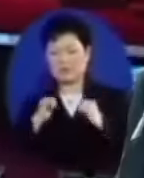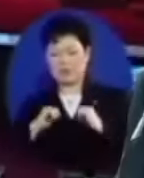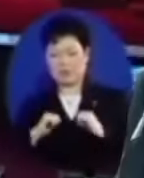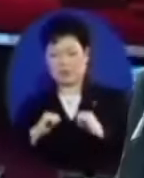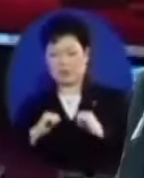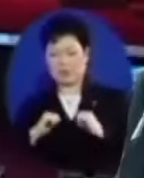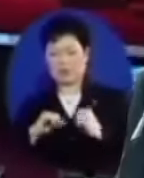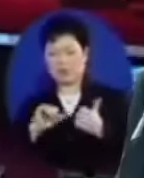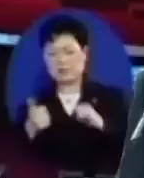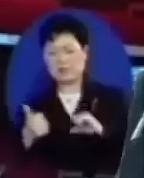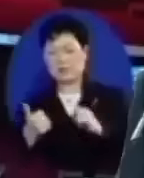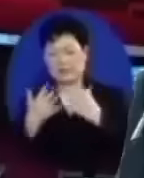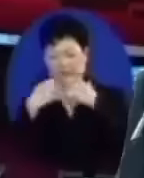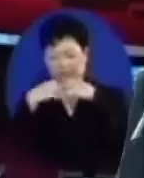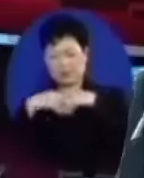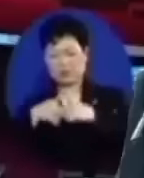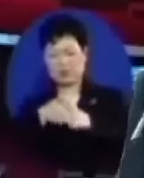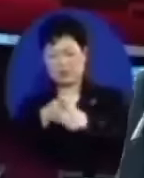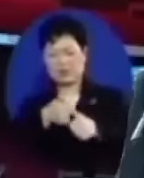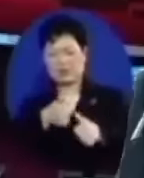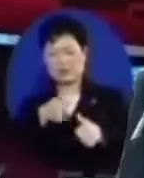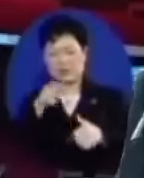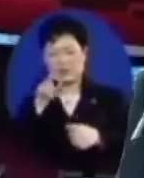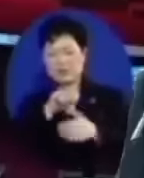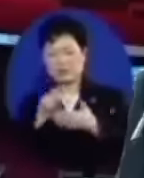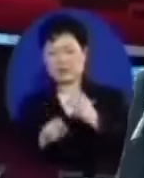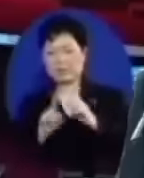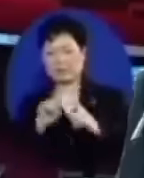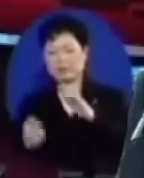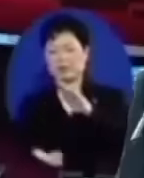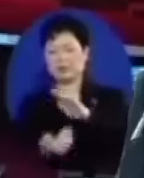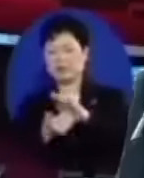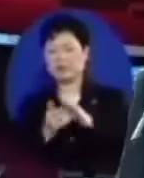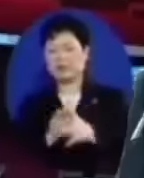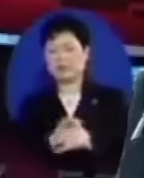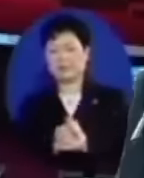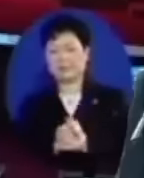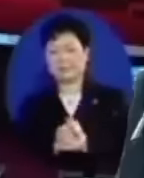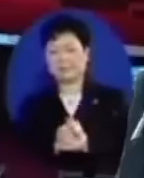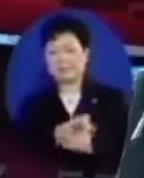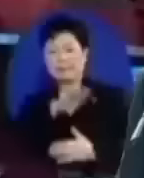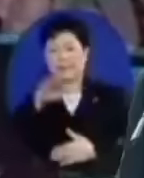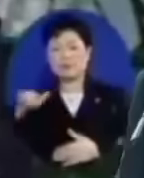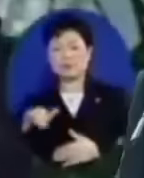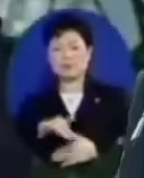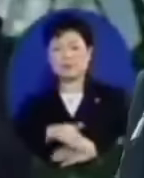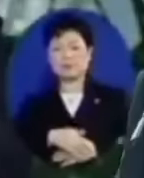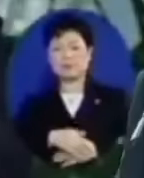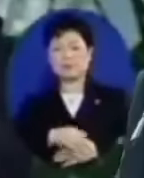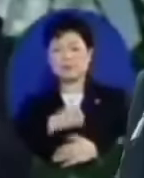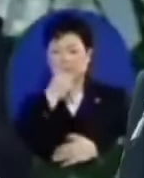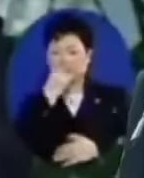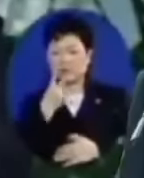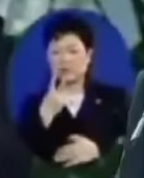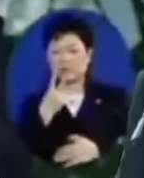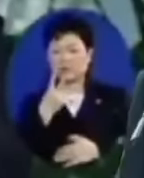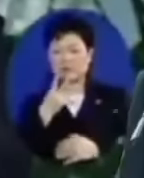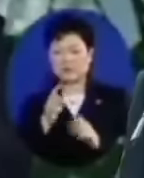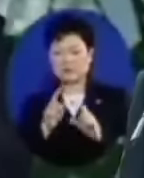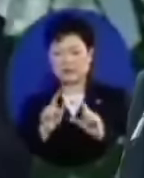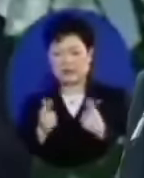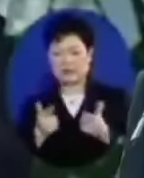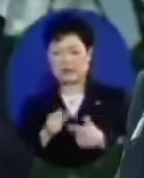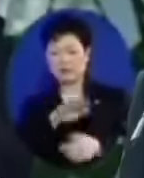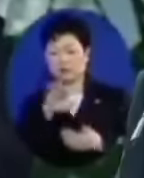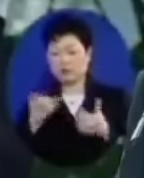때는 사망을 삼키고 이기리라고 기록된 말씀이 이루어지리라. 우리는 썩지 않아요.